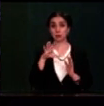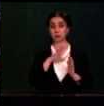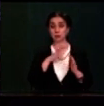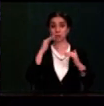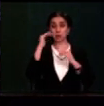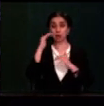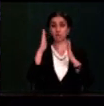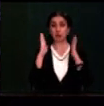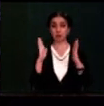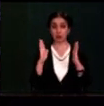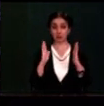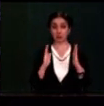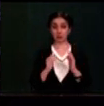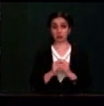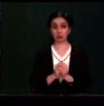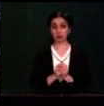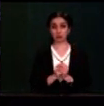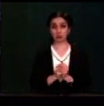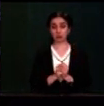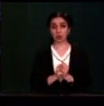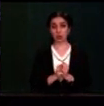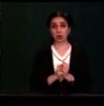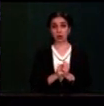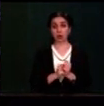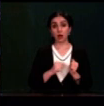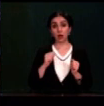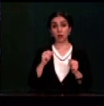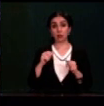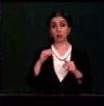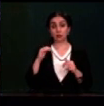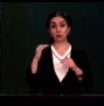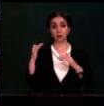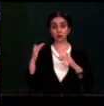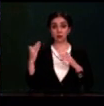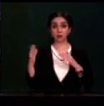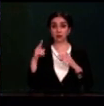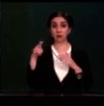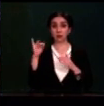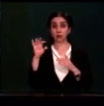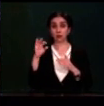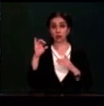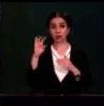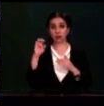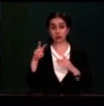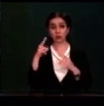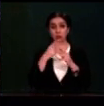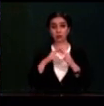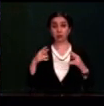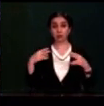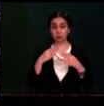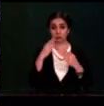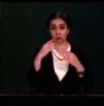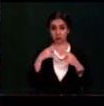kvadrat diagonallari kesishish nuqtasidan M nuqtagacha masofa 15